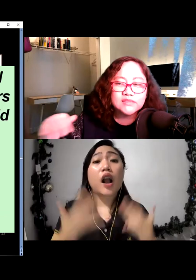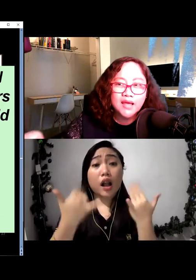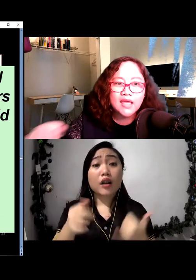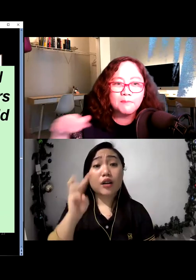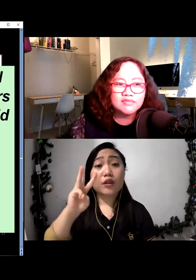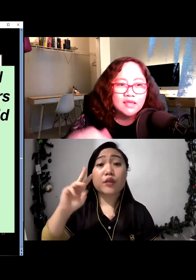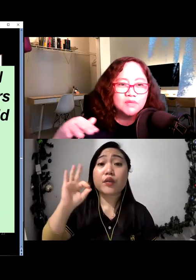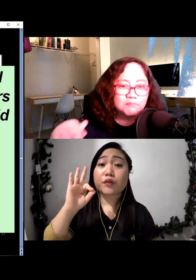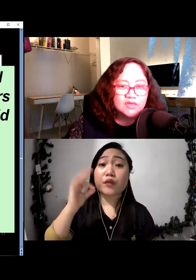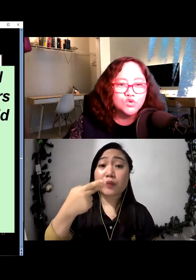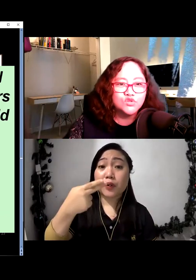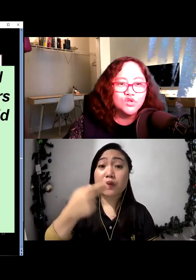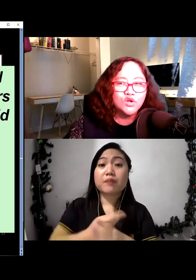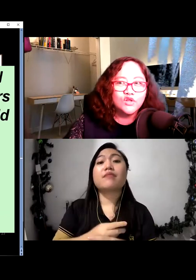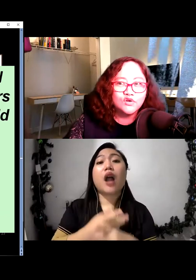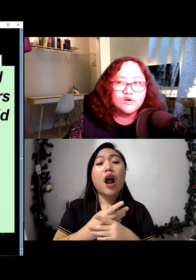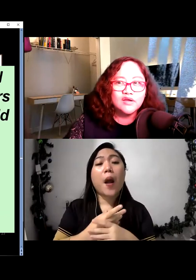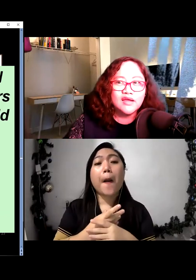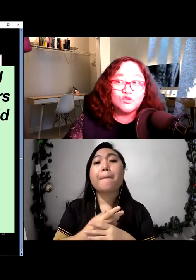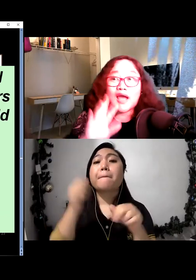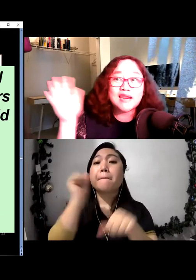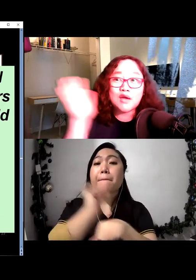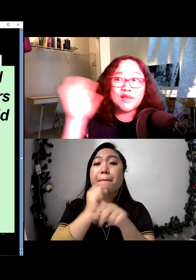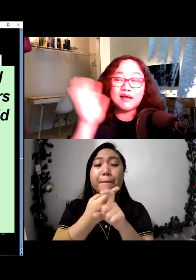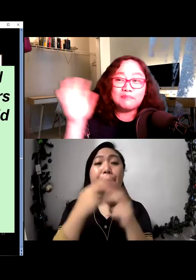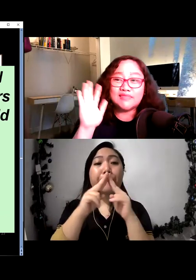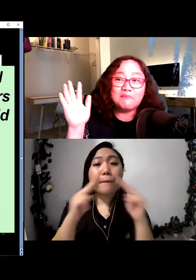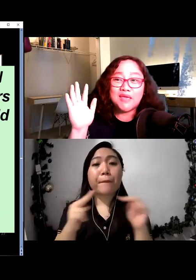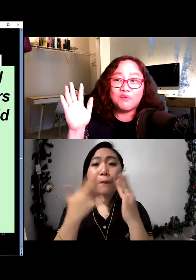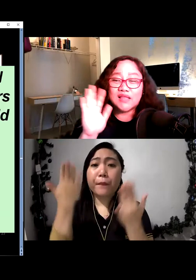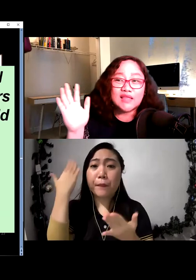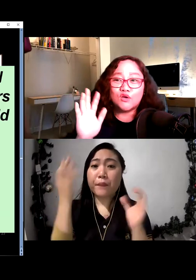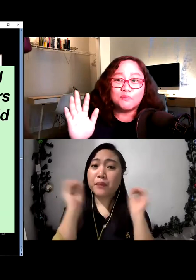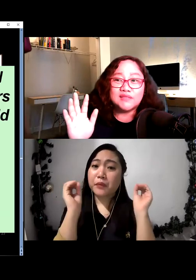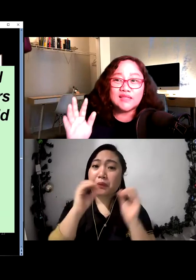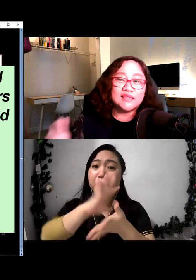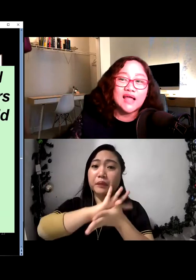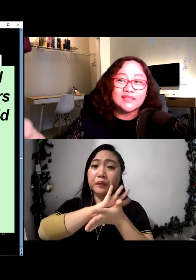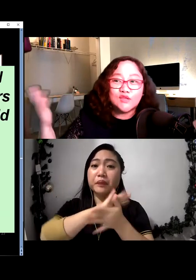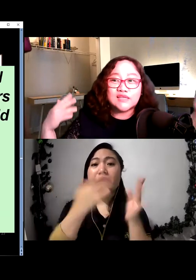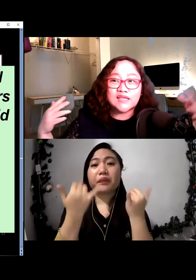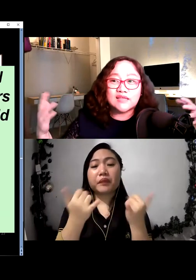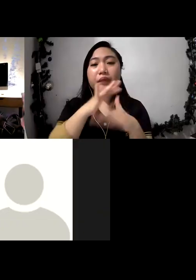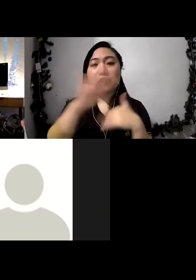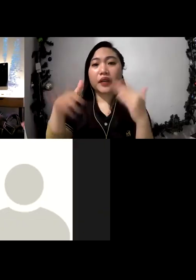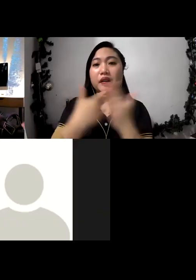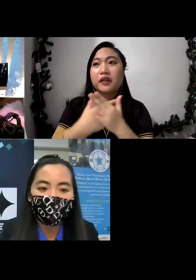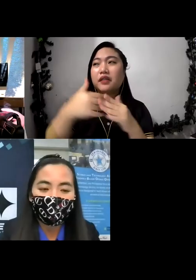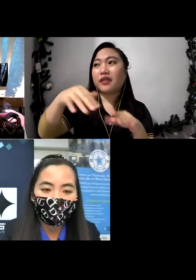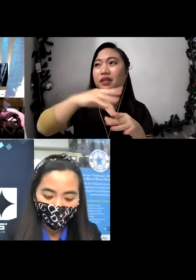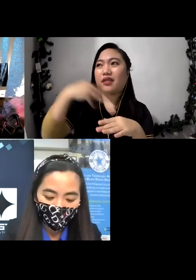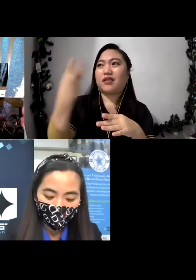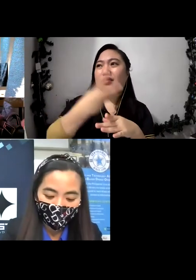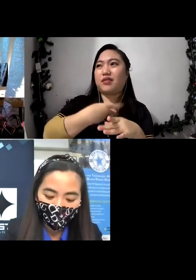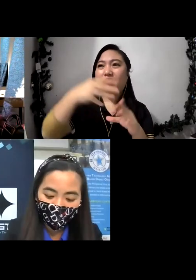na sa bahay, pandemic period, no? Nung araw, walang pandemya, wala tayong COVID-19, lahat tayo nasa trabaho. Yung iba sa